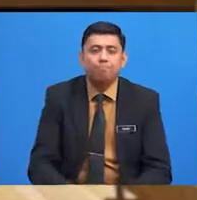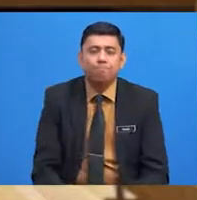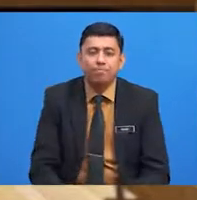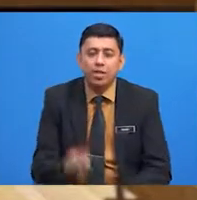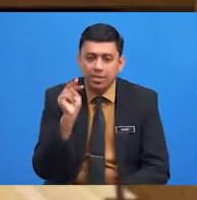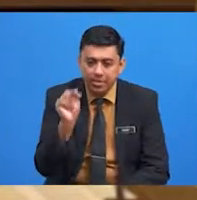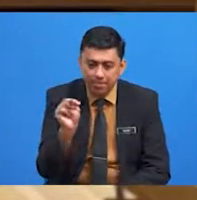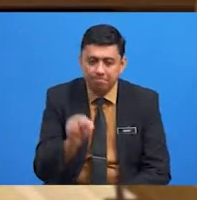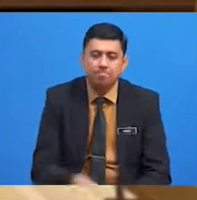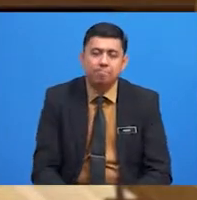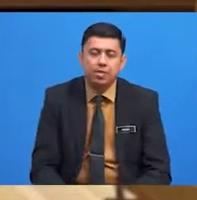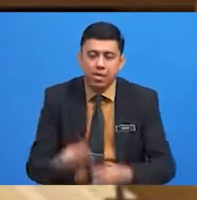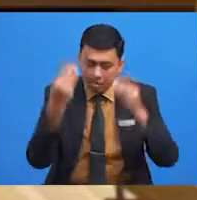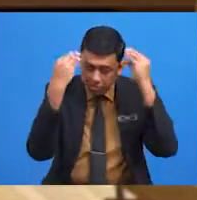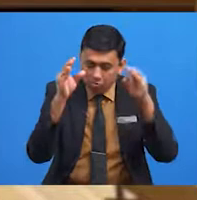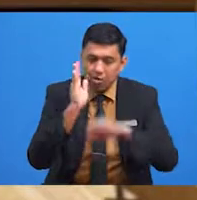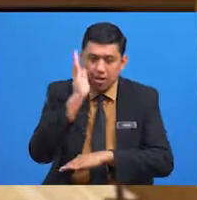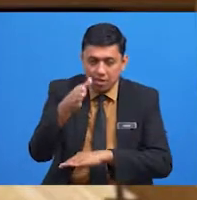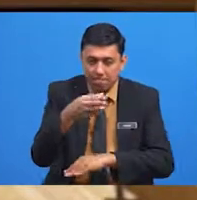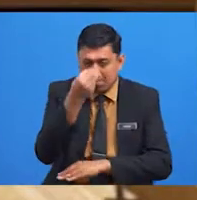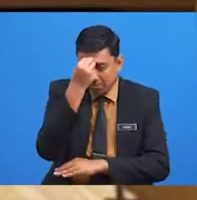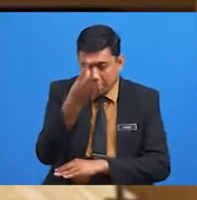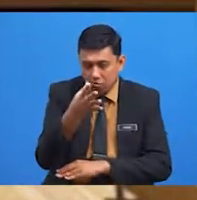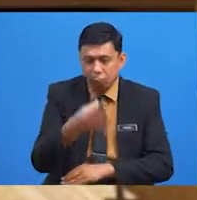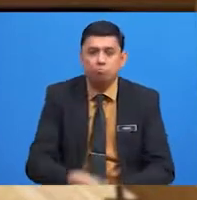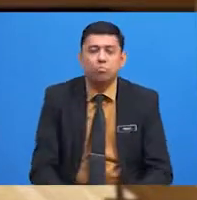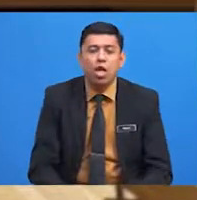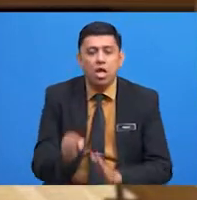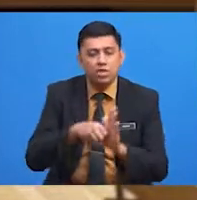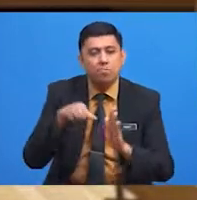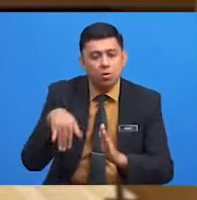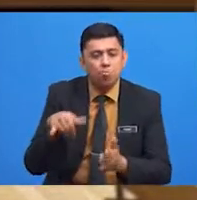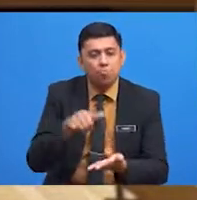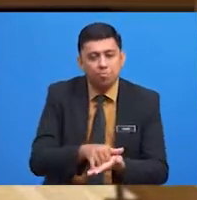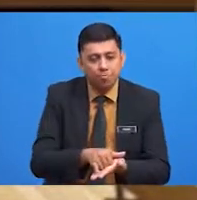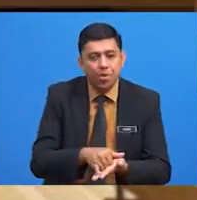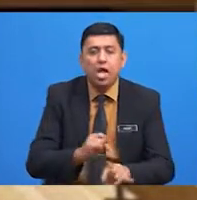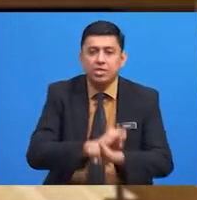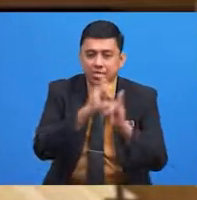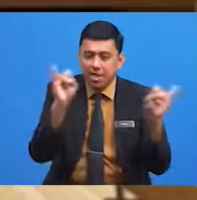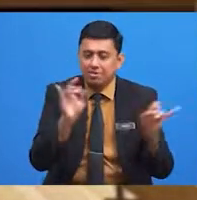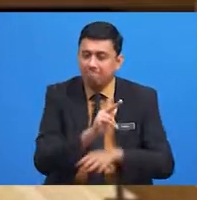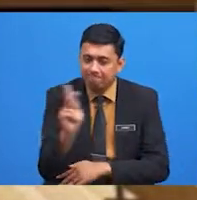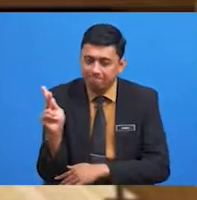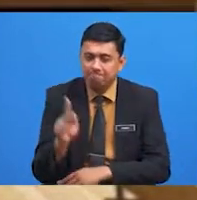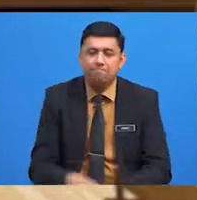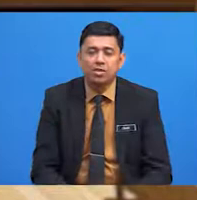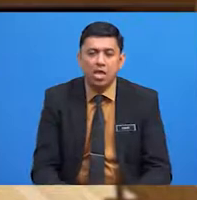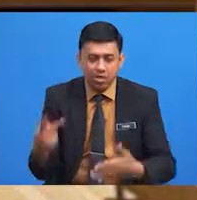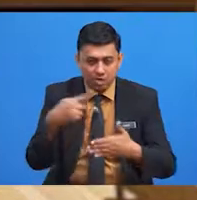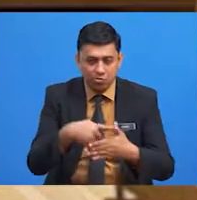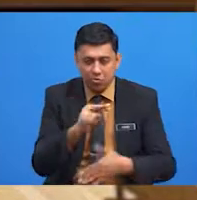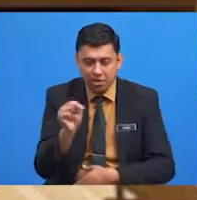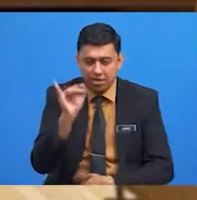sebentar lagi cikgu akan terangkan. Tapi sebelum itu, cikgu akan menjelaskan kandungan yang